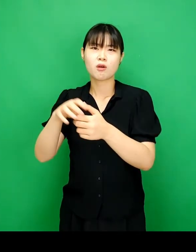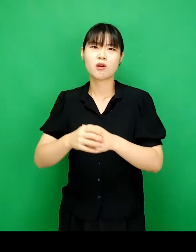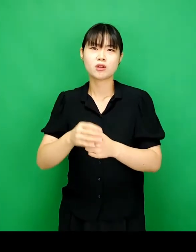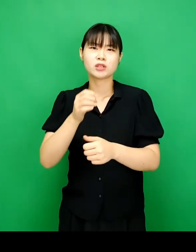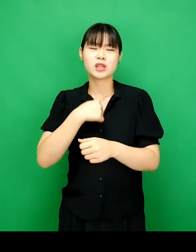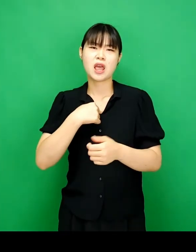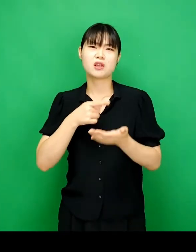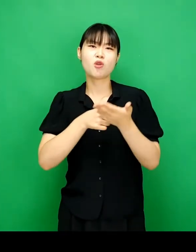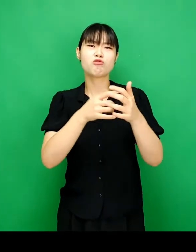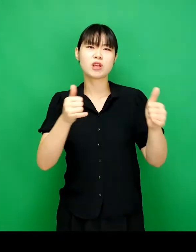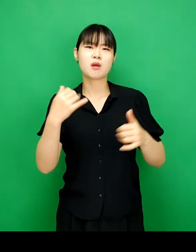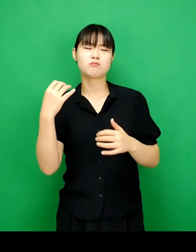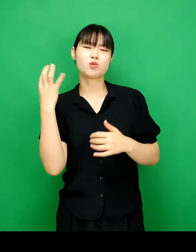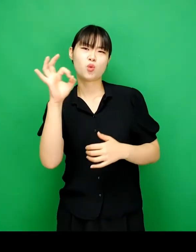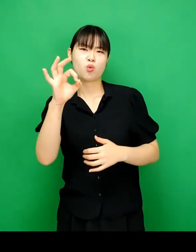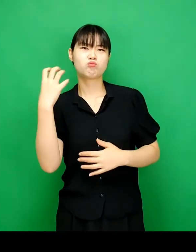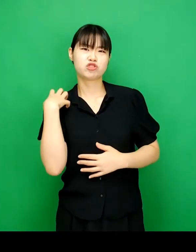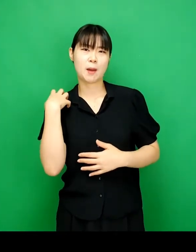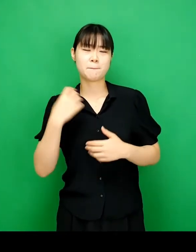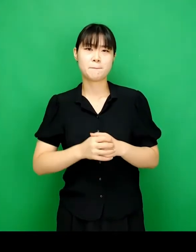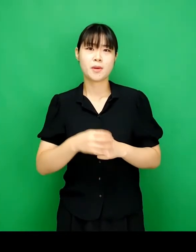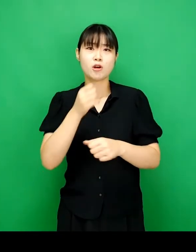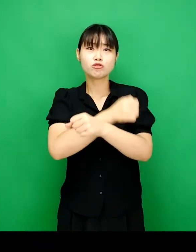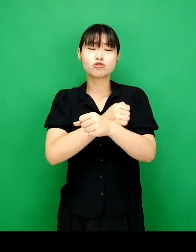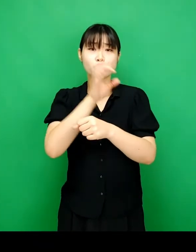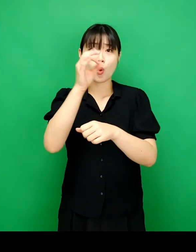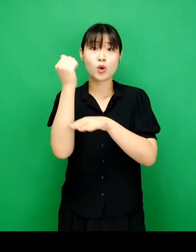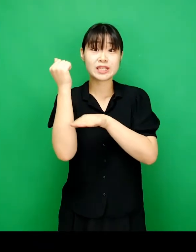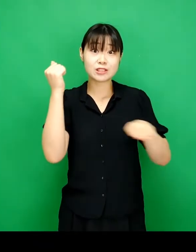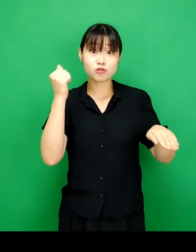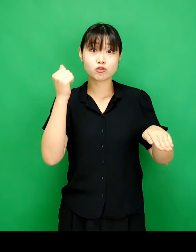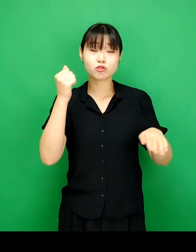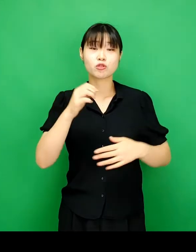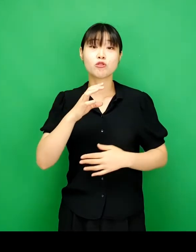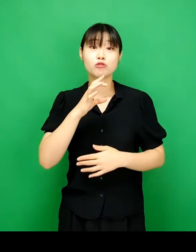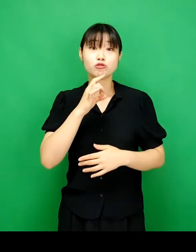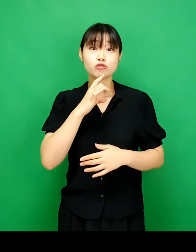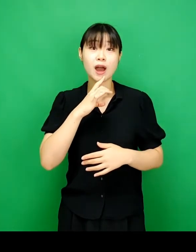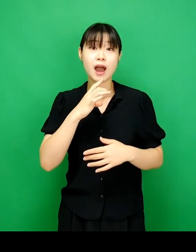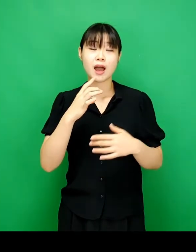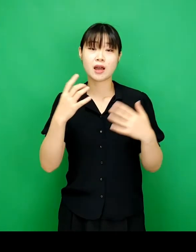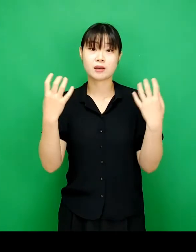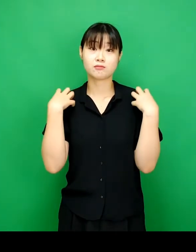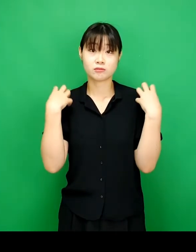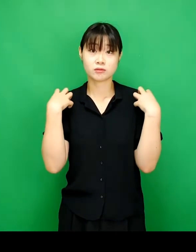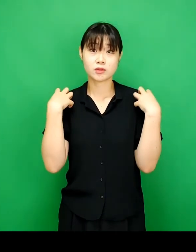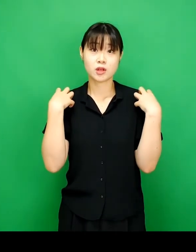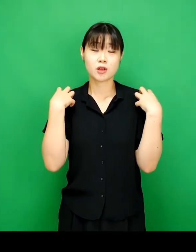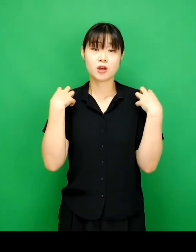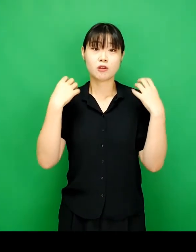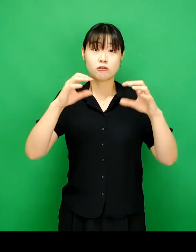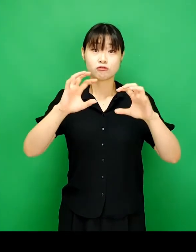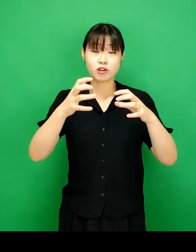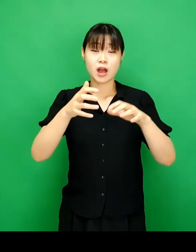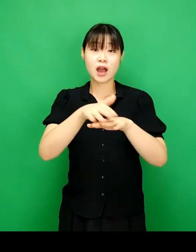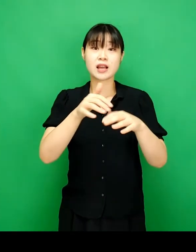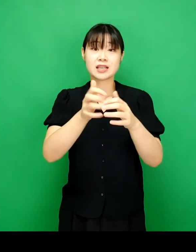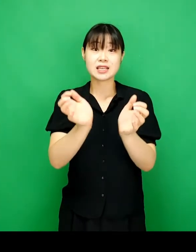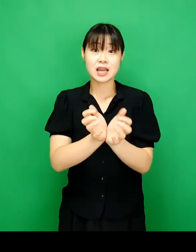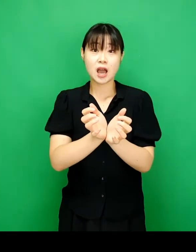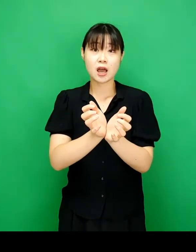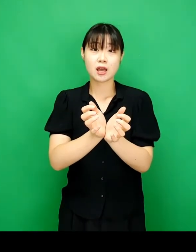실비의 범위에서 청구인이 부담합니다. 수수료 산정 기준은 중앙부처 등 국가기관의